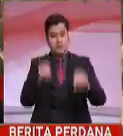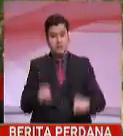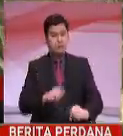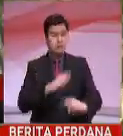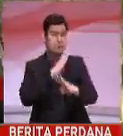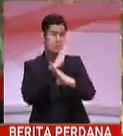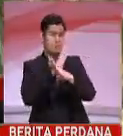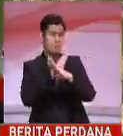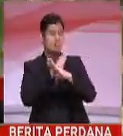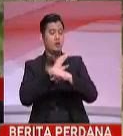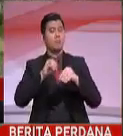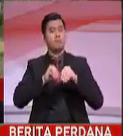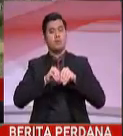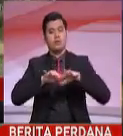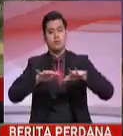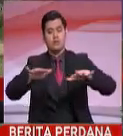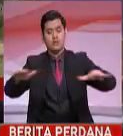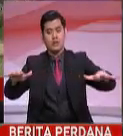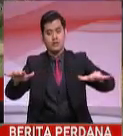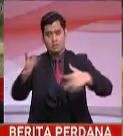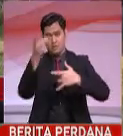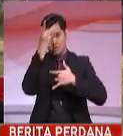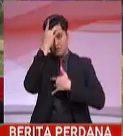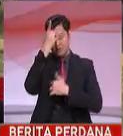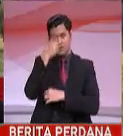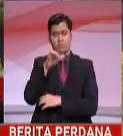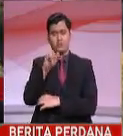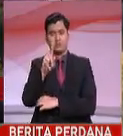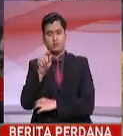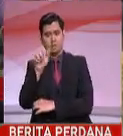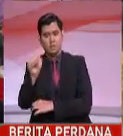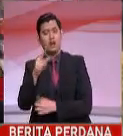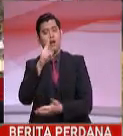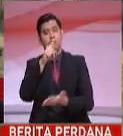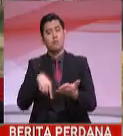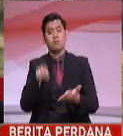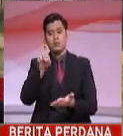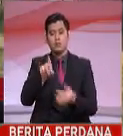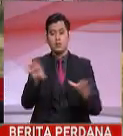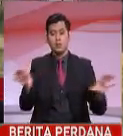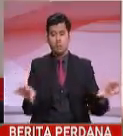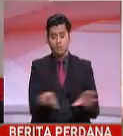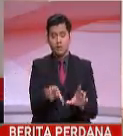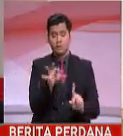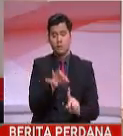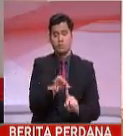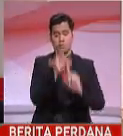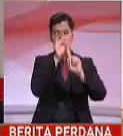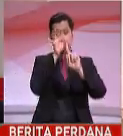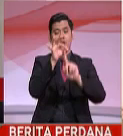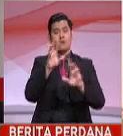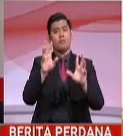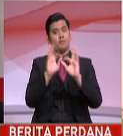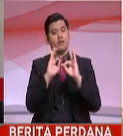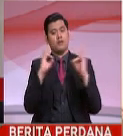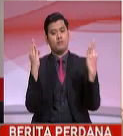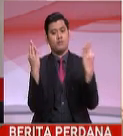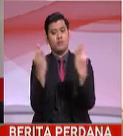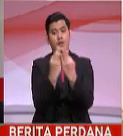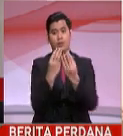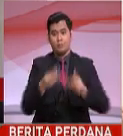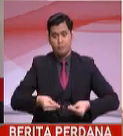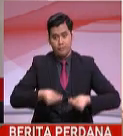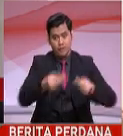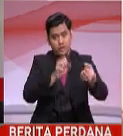itu. Apa yang seharusnya dilakukan masyarakat, khususnya ahli keluarga pesakit, ialah memberi sokongan